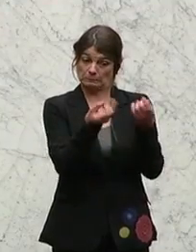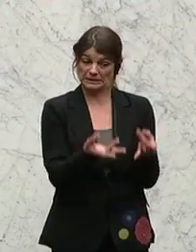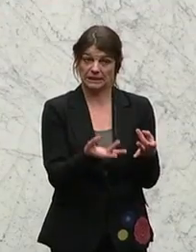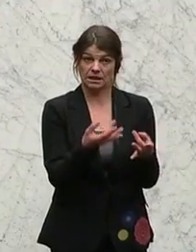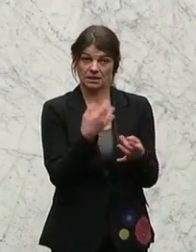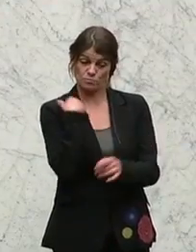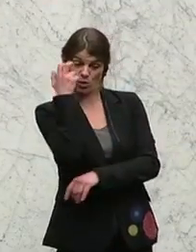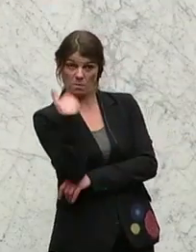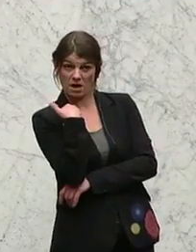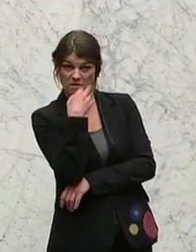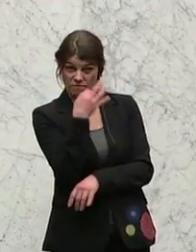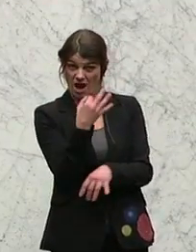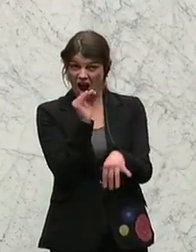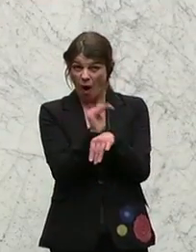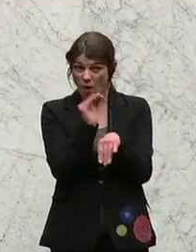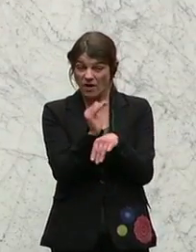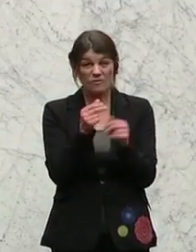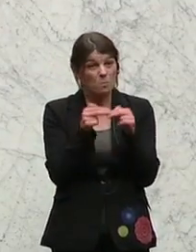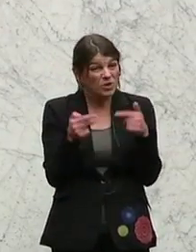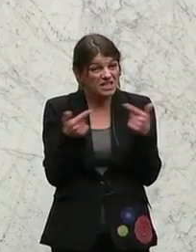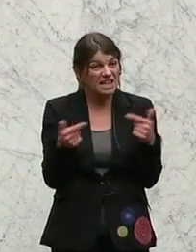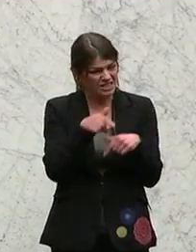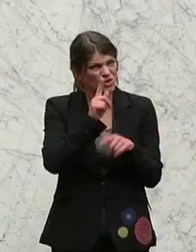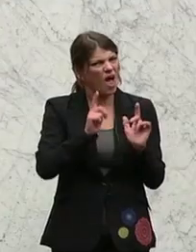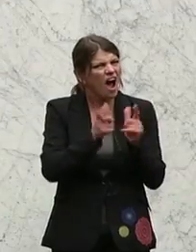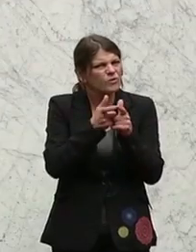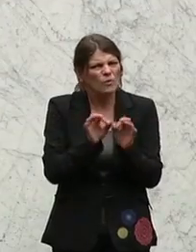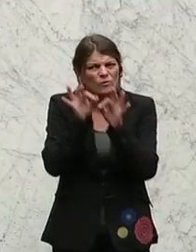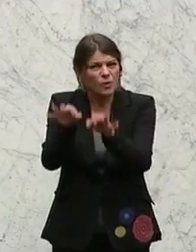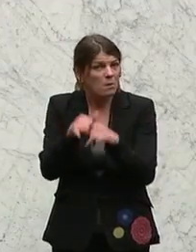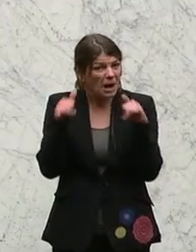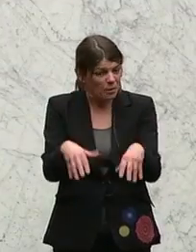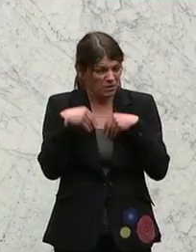die Aufgabe von Bundesländern, Haftungen für Banken zu übernehmen?